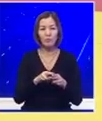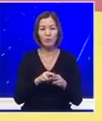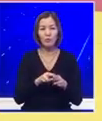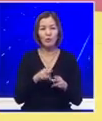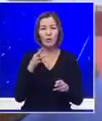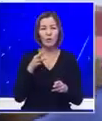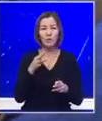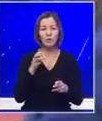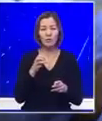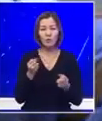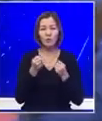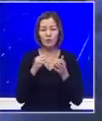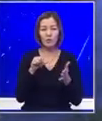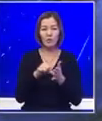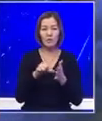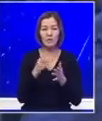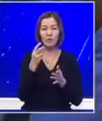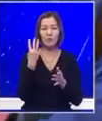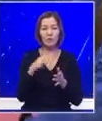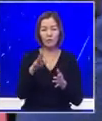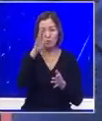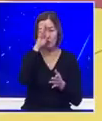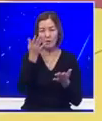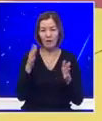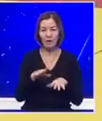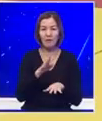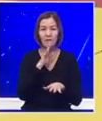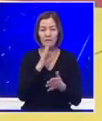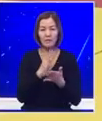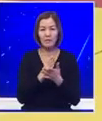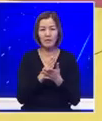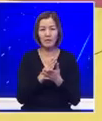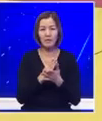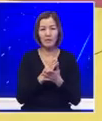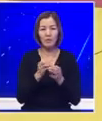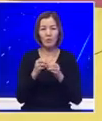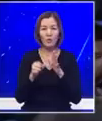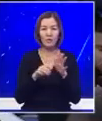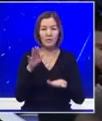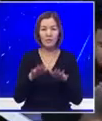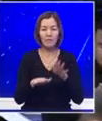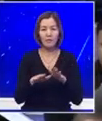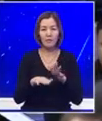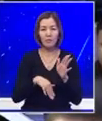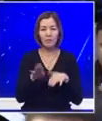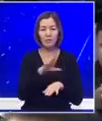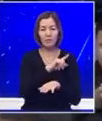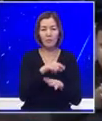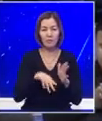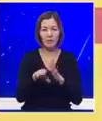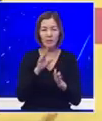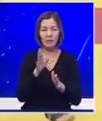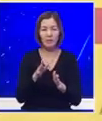спортшы жиналды десек, оның 230-ға жуығы ұлдар, қалғаны қыздар. Олар 16 түрлі салмақ дәрежесі бойынша кіл мықтыны анықтайды. Мамандардың